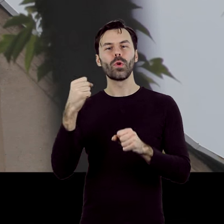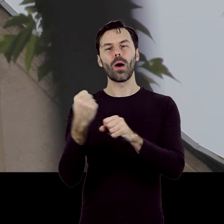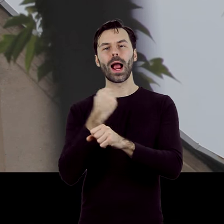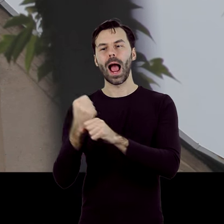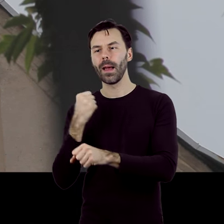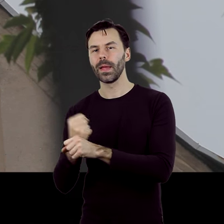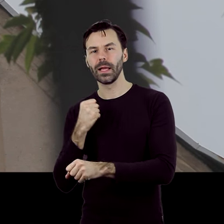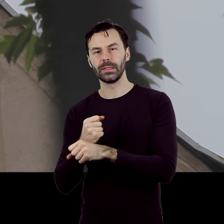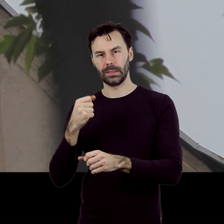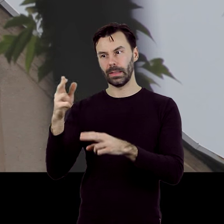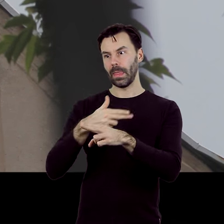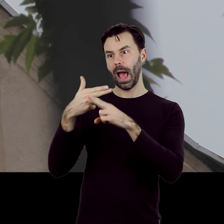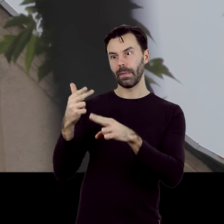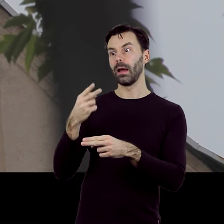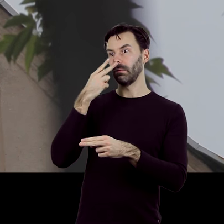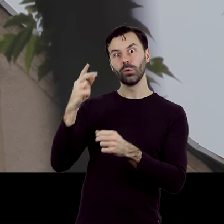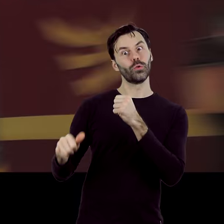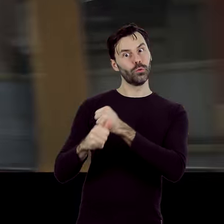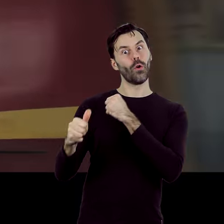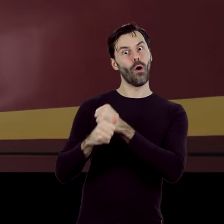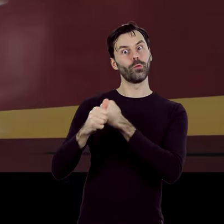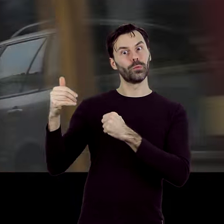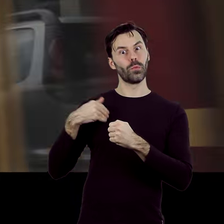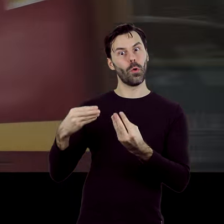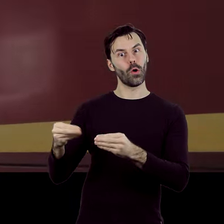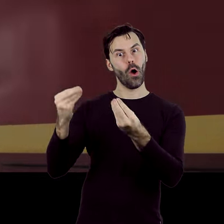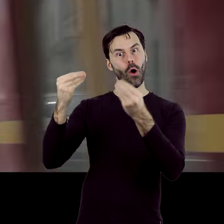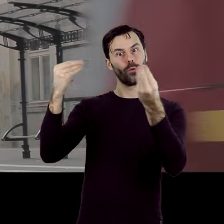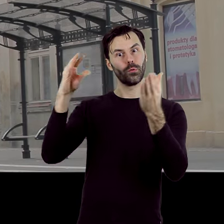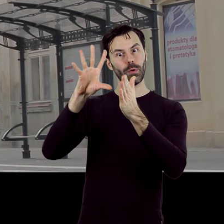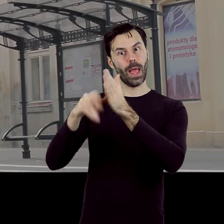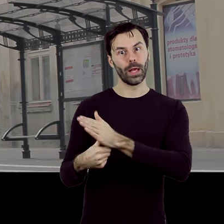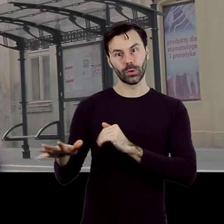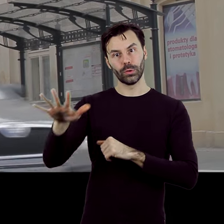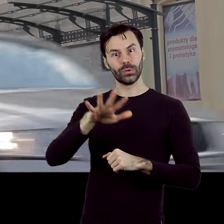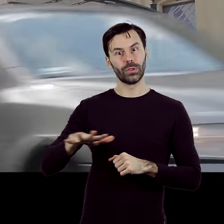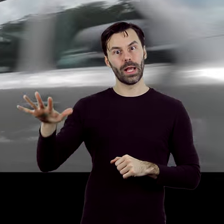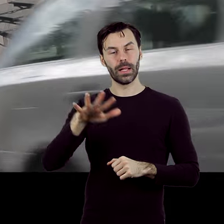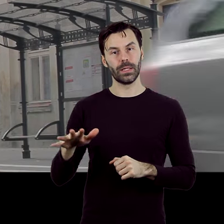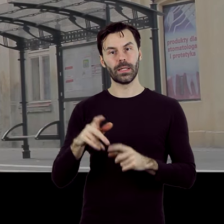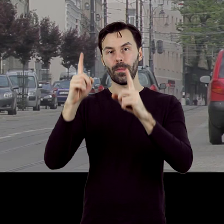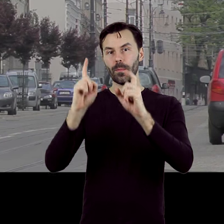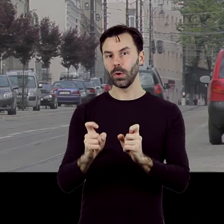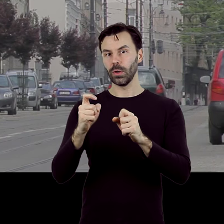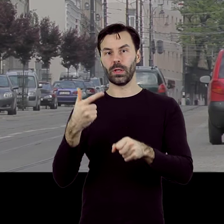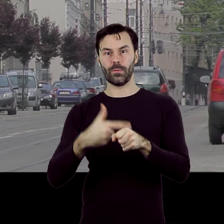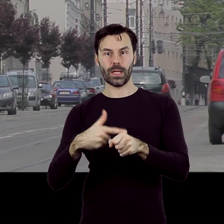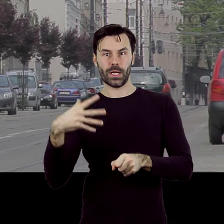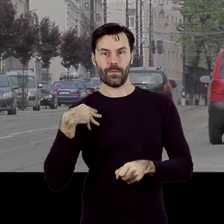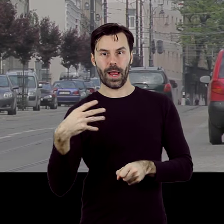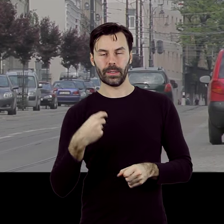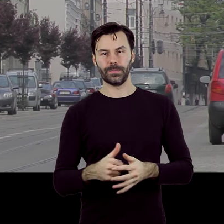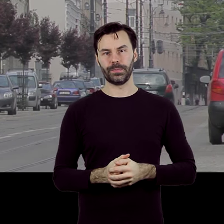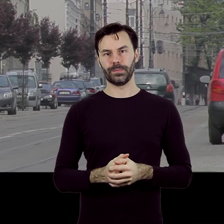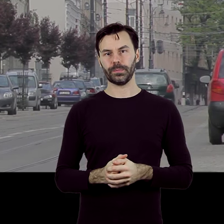I wojny światowej są dowodami dynamicznego rozwoju miasta i dzielnicy na początku XX stulecia, po